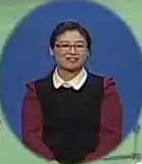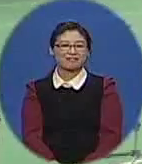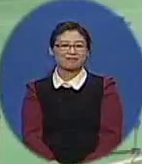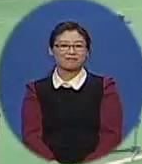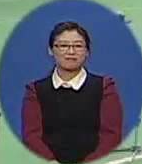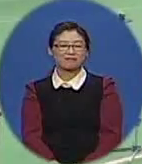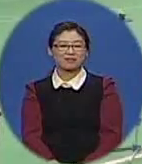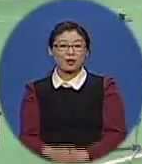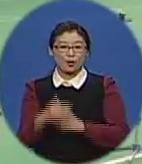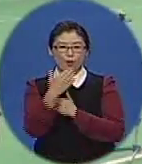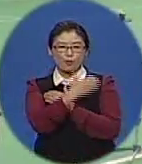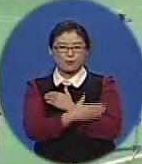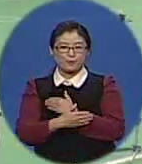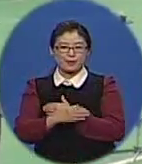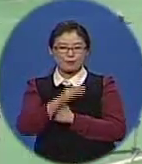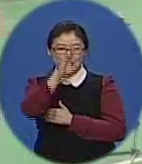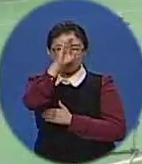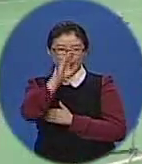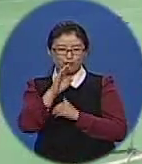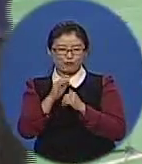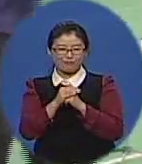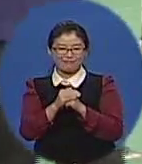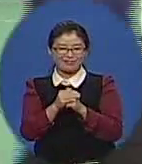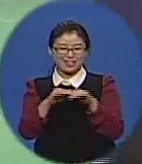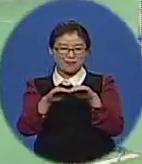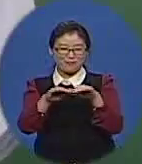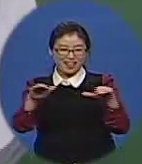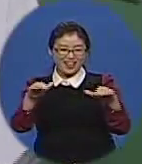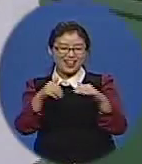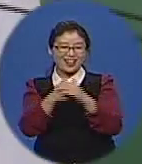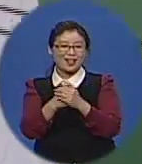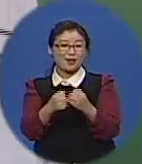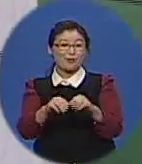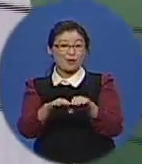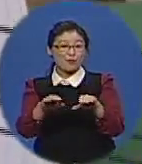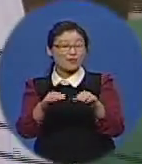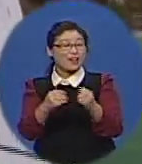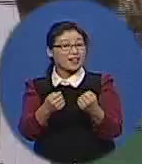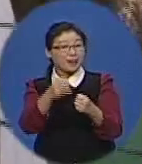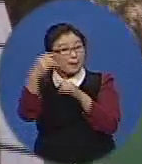몸의 중심 운동으로 균형 감각을 키울 수 있고 집중력을 필요로 하는